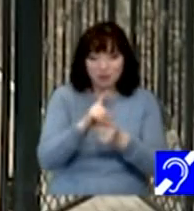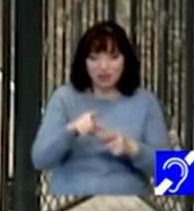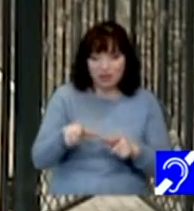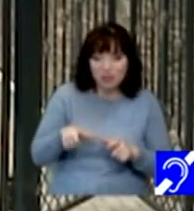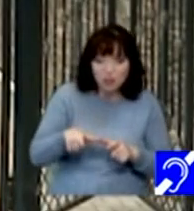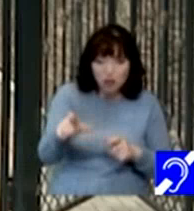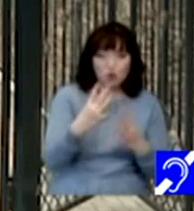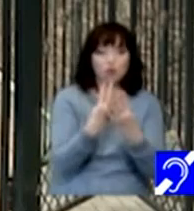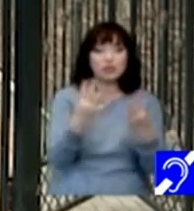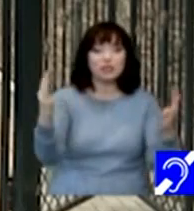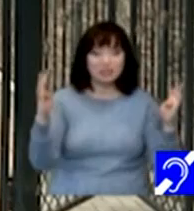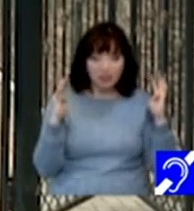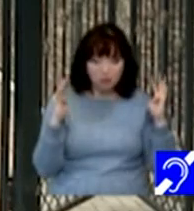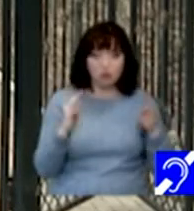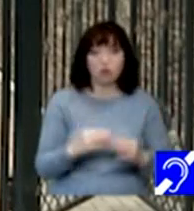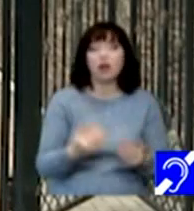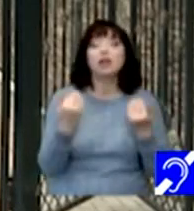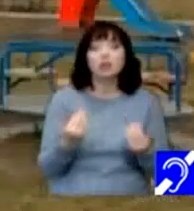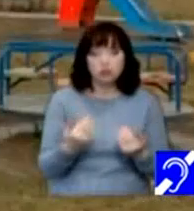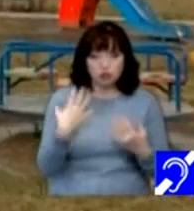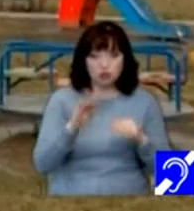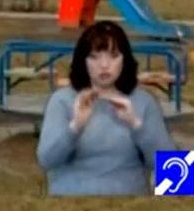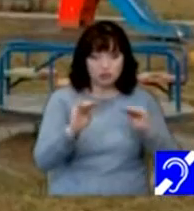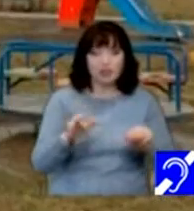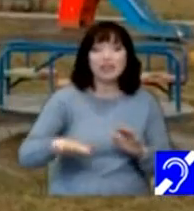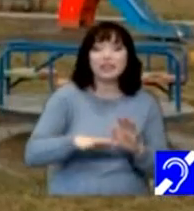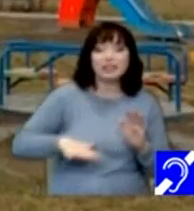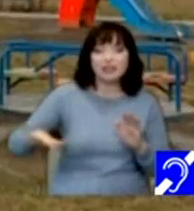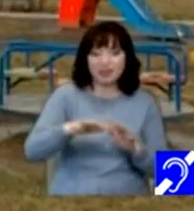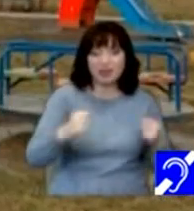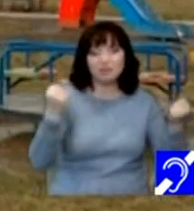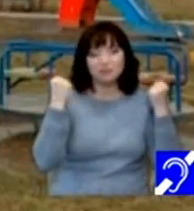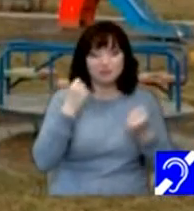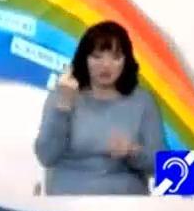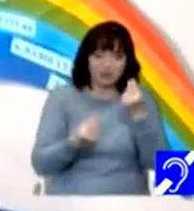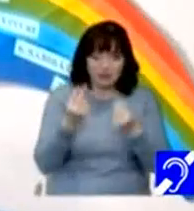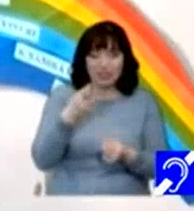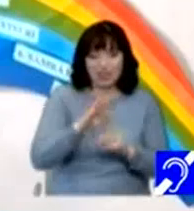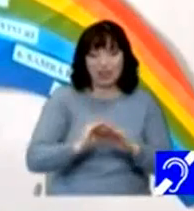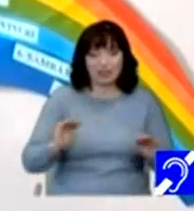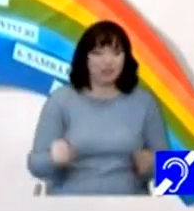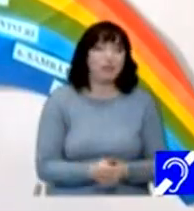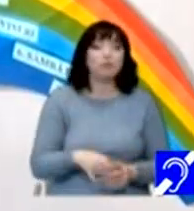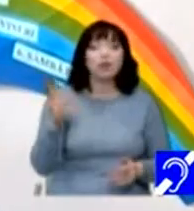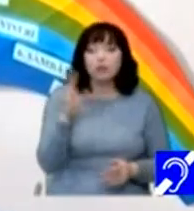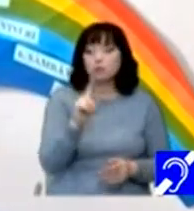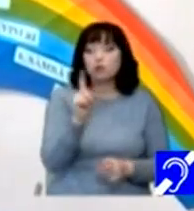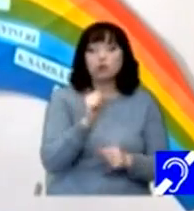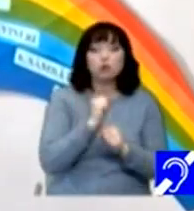și gardului din jurul ei. În prezent este amenajat și un teren nou de sport pentru copii. Tot ce se face